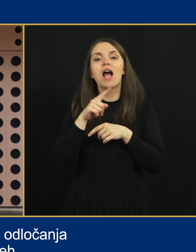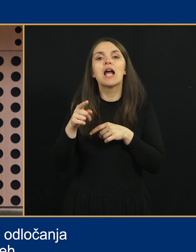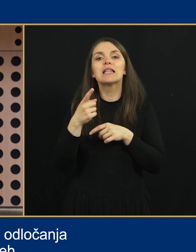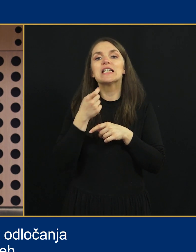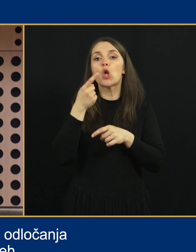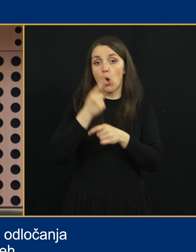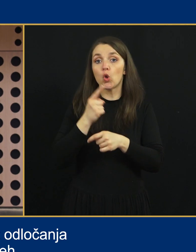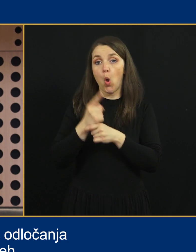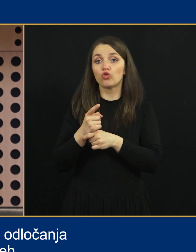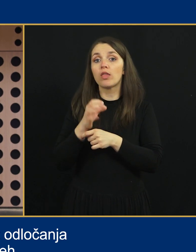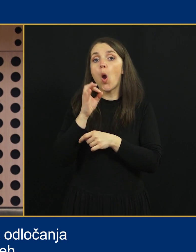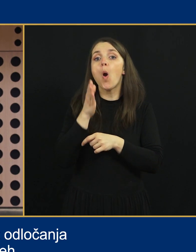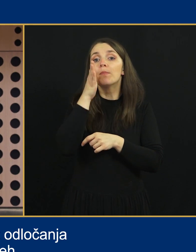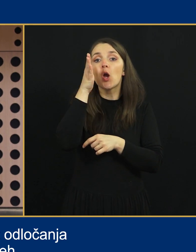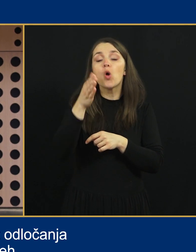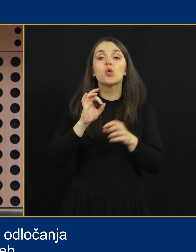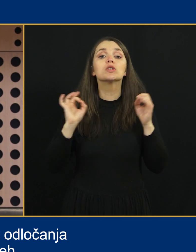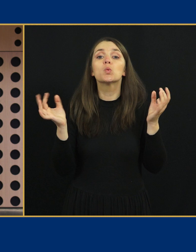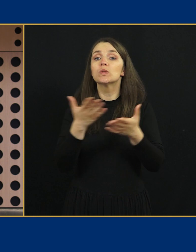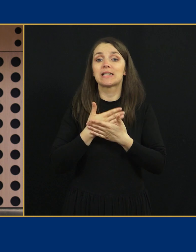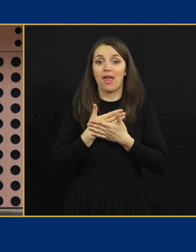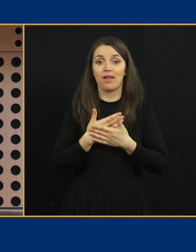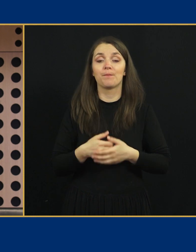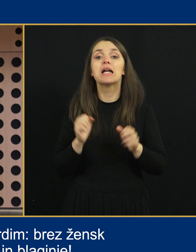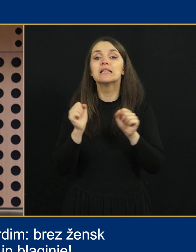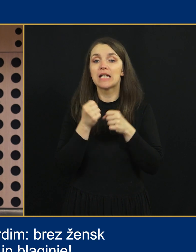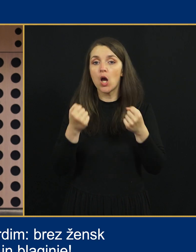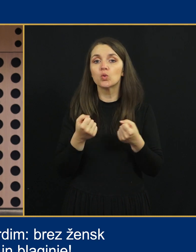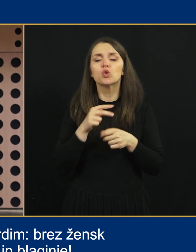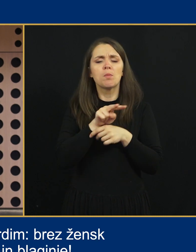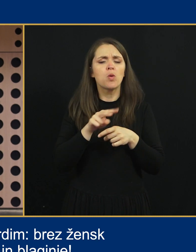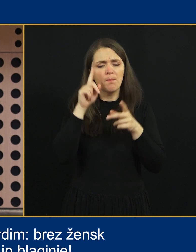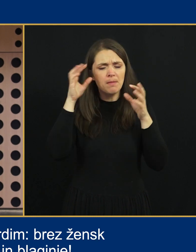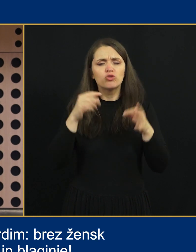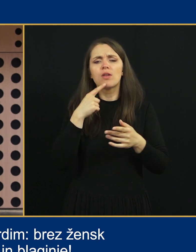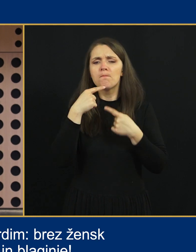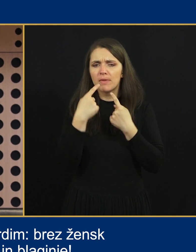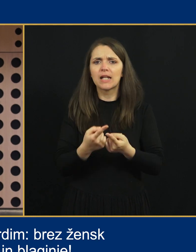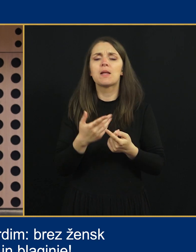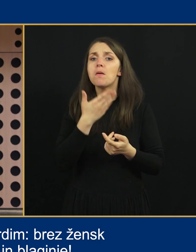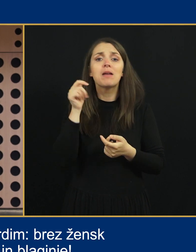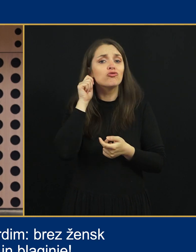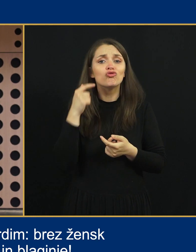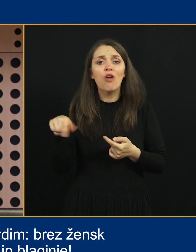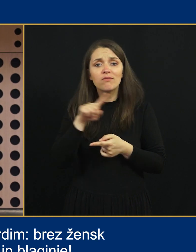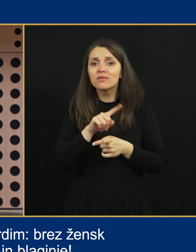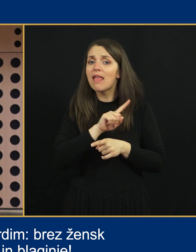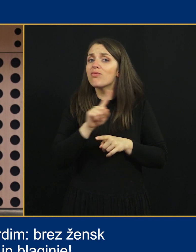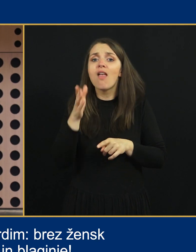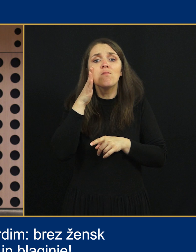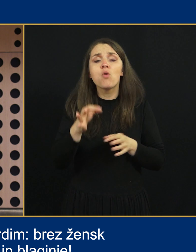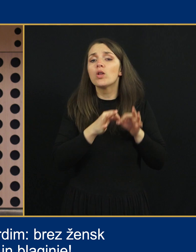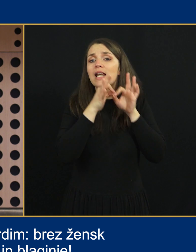iz odločanja o prihodnosti vseh. Zato s polnim prepričanjem trdim, brez žensk ne